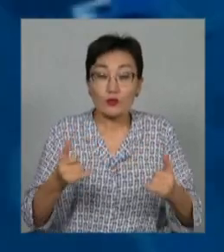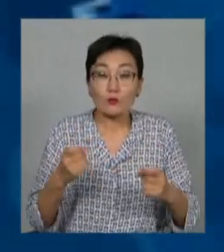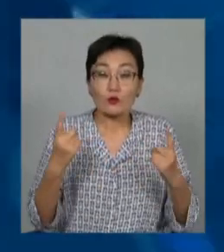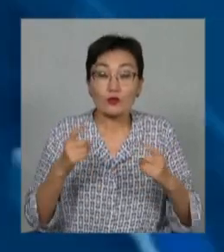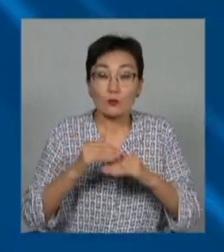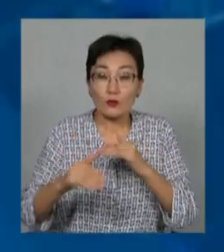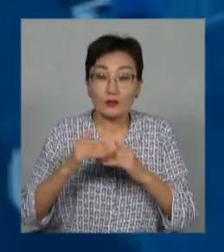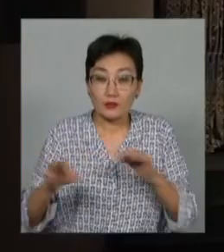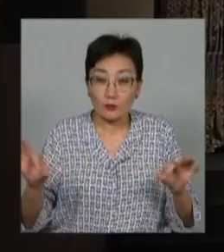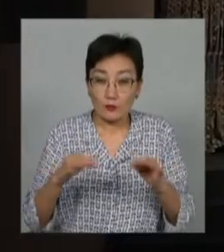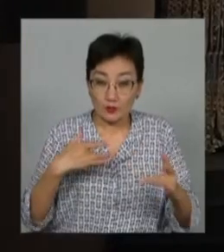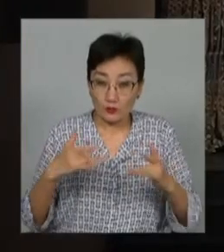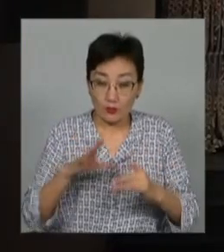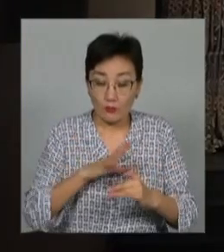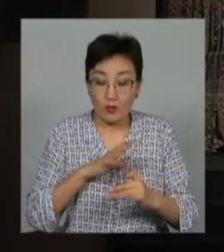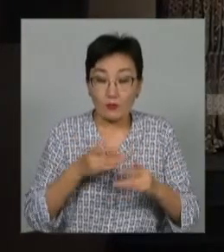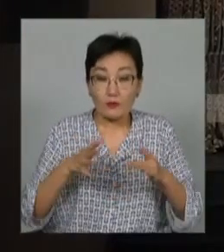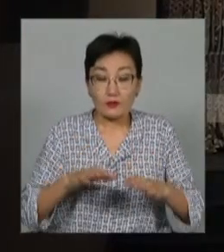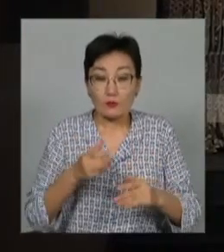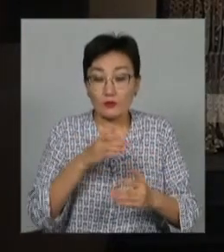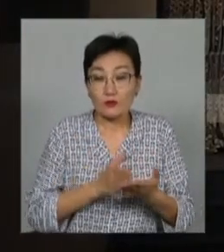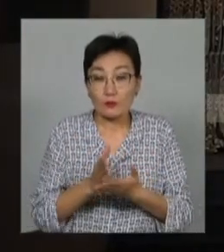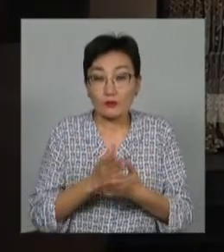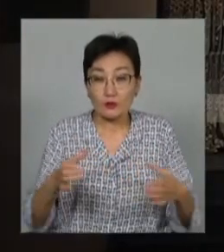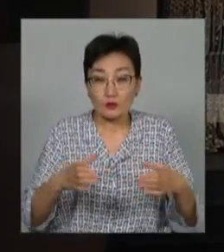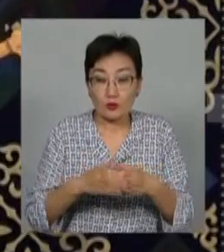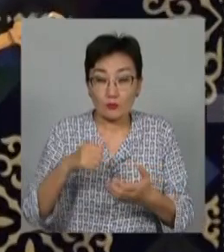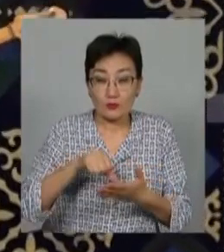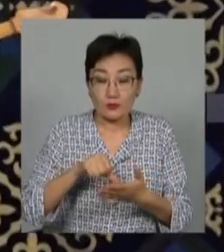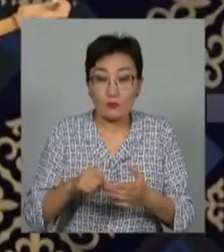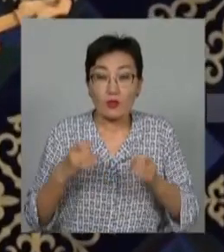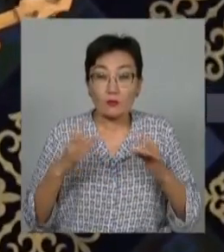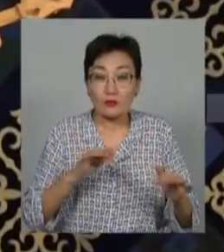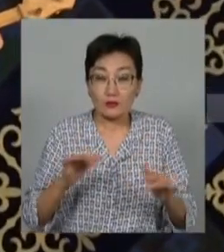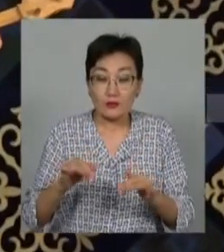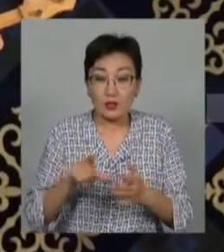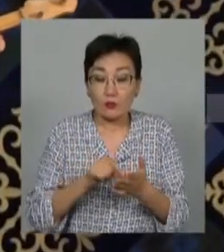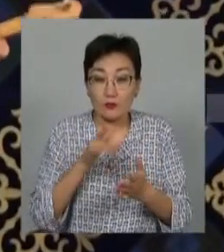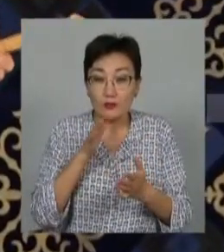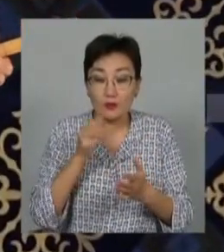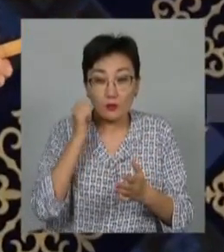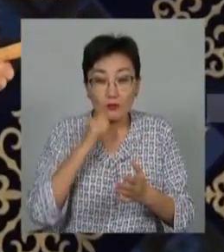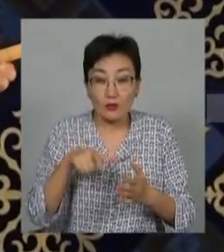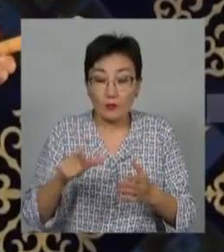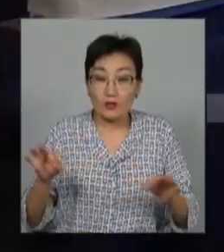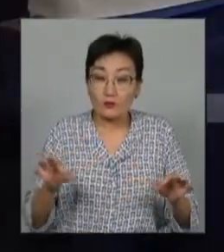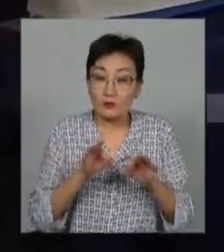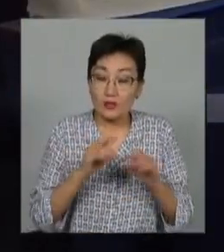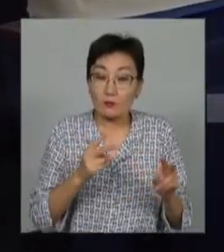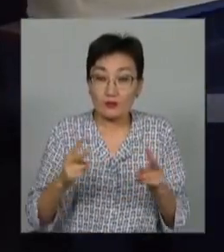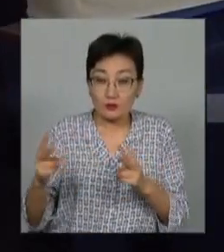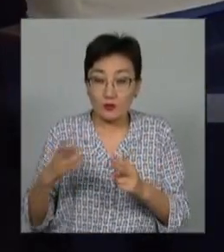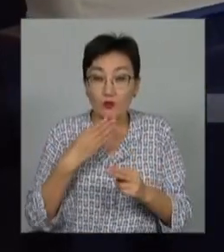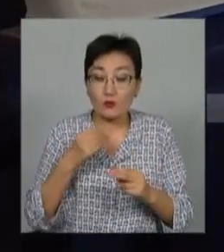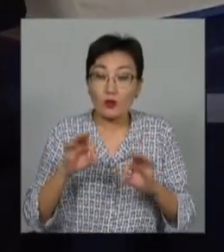дала өндері» атты концерт өтті. Жергілікті ардагерлер қоры мүшелері ұйымдастырған мерекелік шарада зенет жасындағы қариялар ән айтып, би билеп